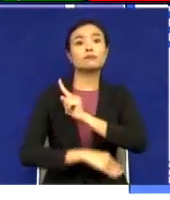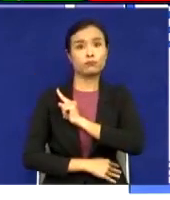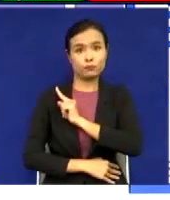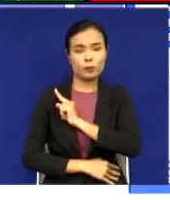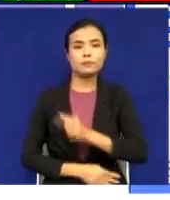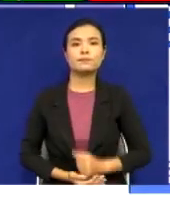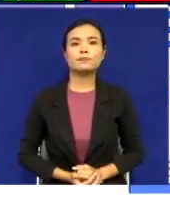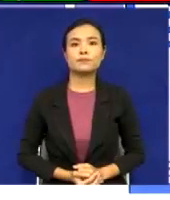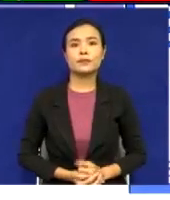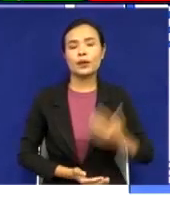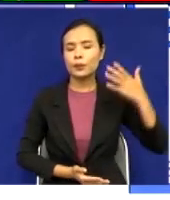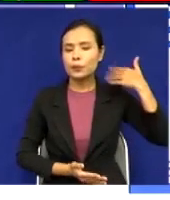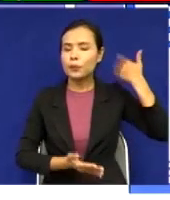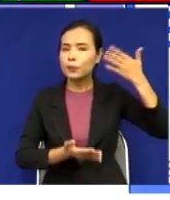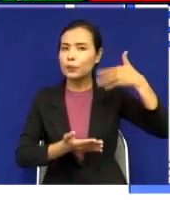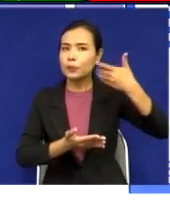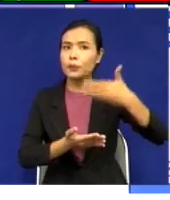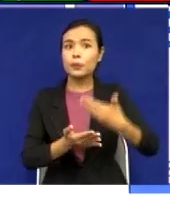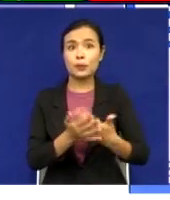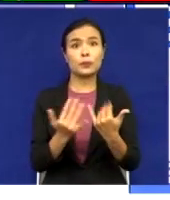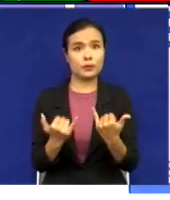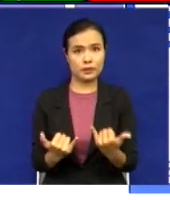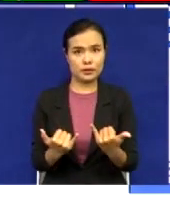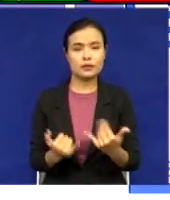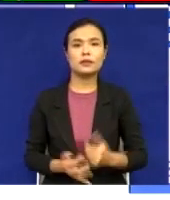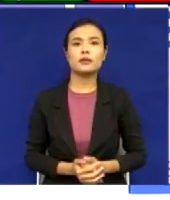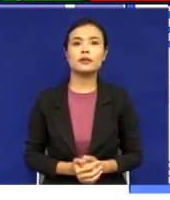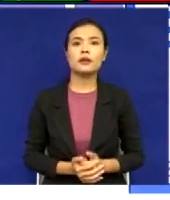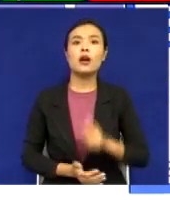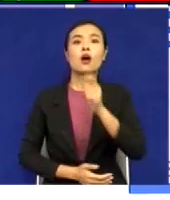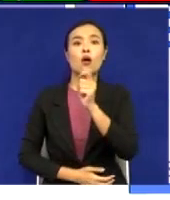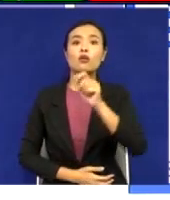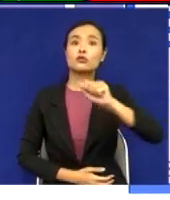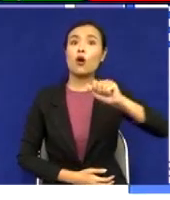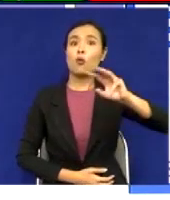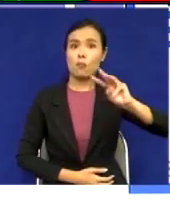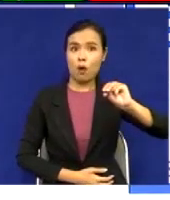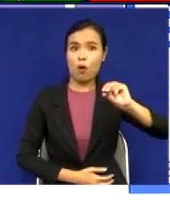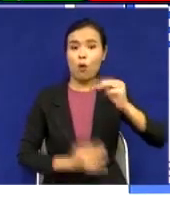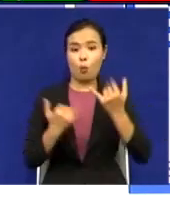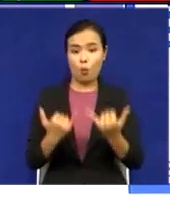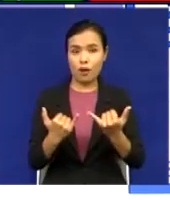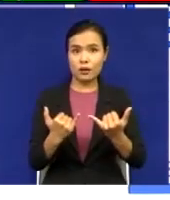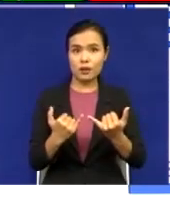ตั้งแต่วันนั้นจนถึงวันนี้นะครับพี่น้องอสมทั่วประเทศสามารถเคาะประตูบ้าน